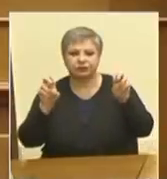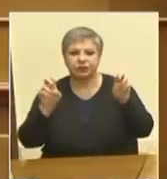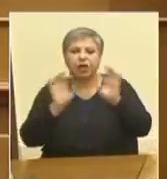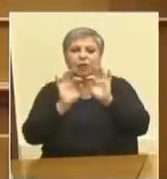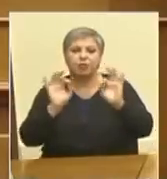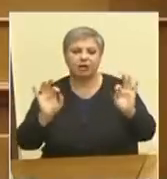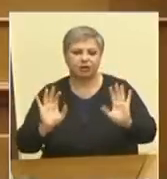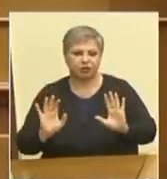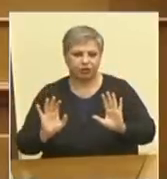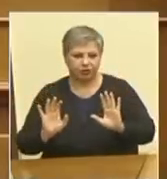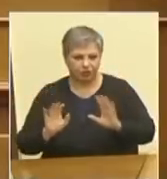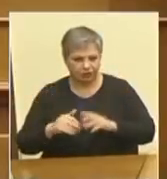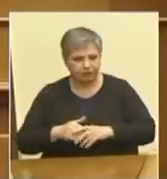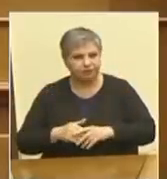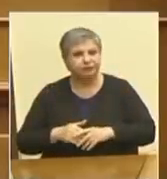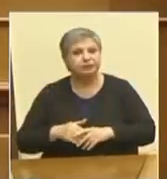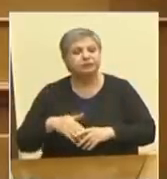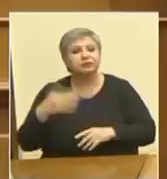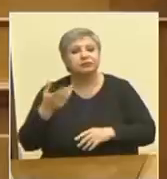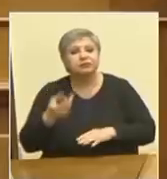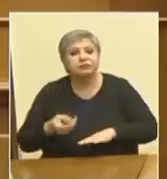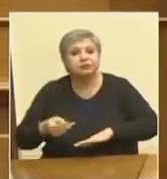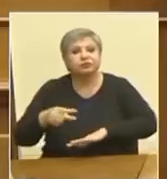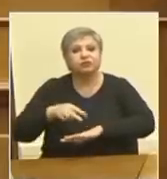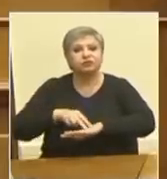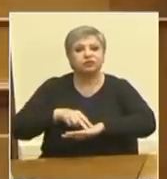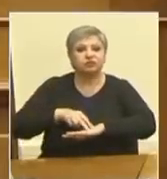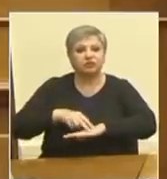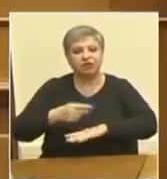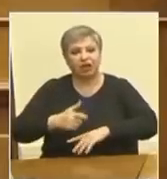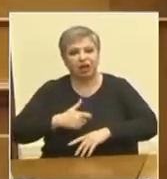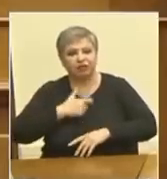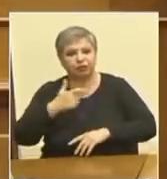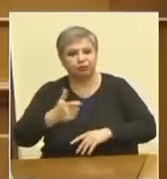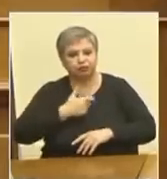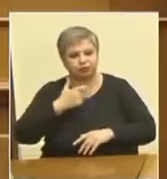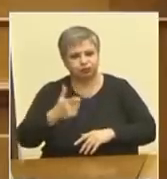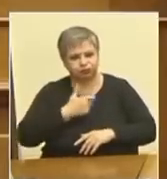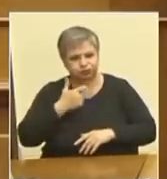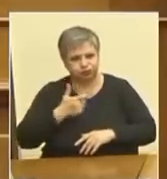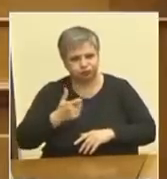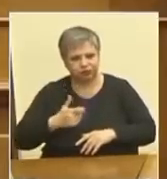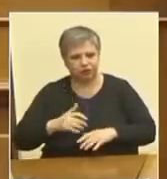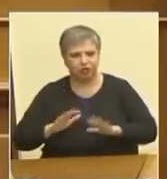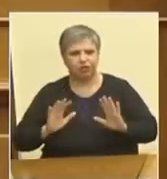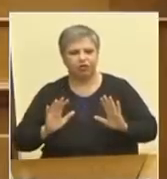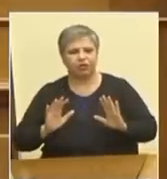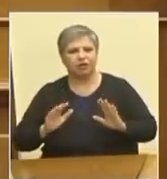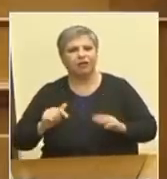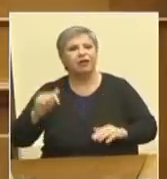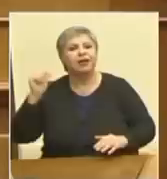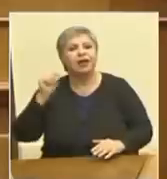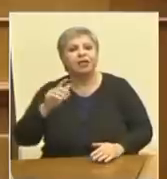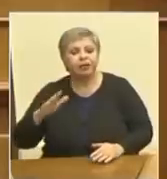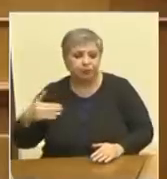την αίθουσα. Ούτε θα σηκώνεστε οργισμένος να εγκαλείτε αυτή την παράταξη, η οποία έχει μεγάλη ιστορία σε αυτόν